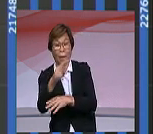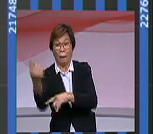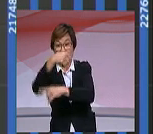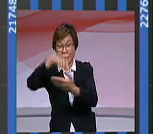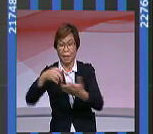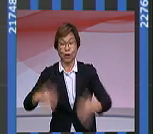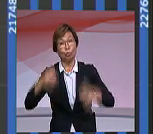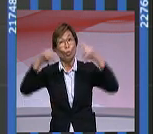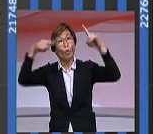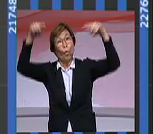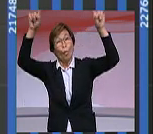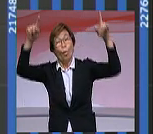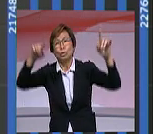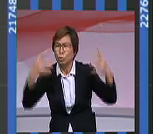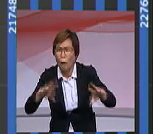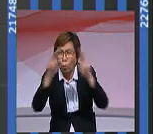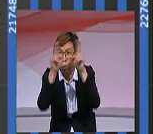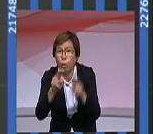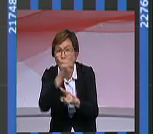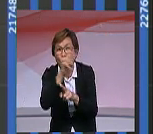berjaya melaksanakan